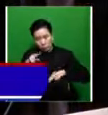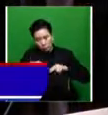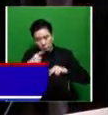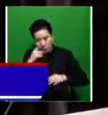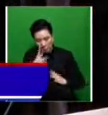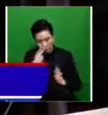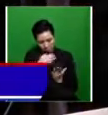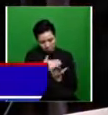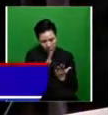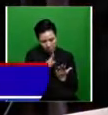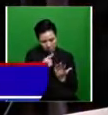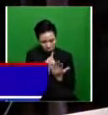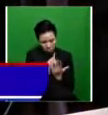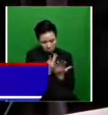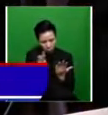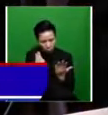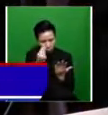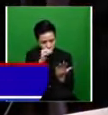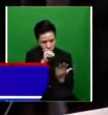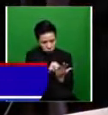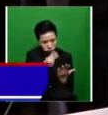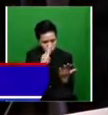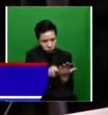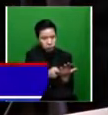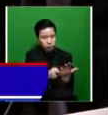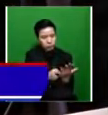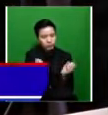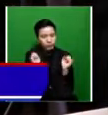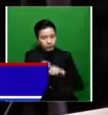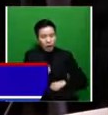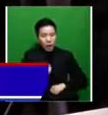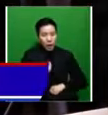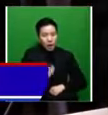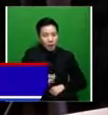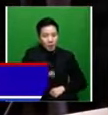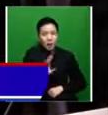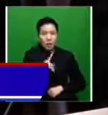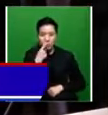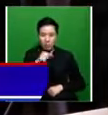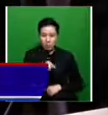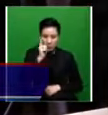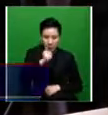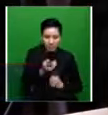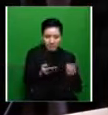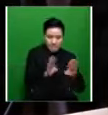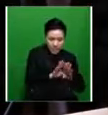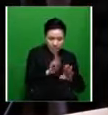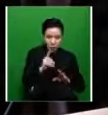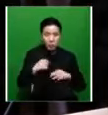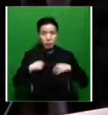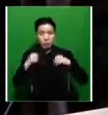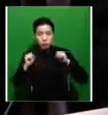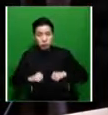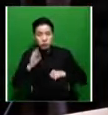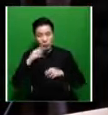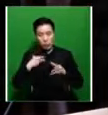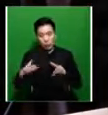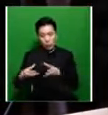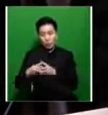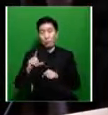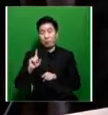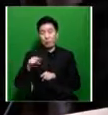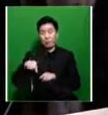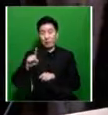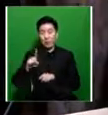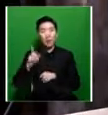ของกรุงเทพมหานครนะครับทางด้านนี้เมื่อเราทราบว่าเอ้ยอันไหนต้องปิดนะครับอันไหนต้องผ่านความเห็นชอบมันก็จะมีกลุ่มนึงนะครับ